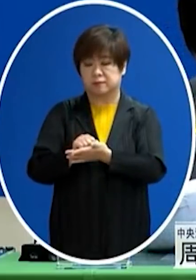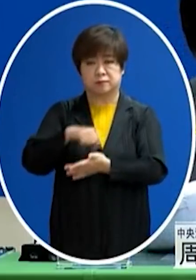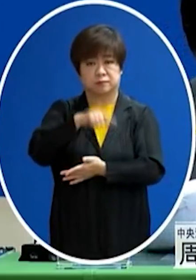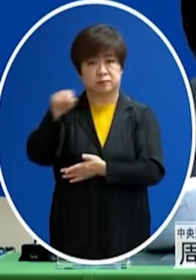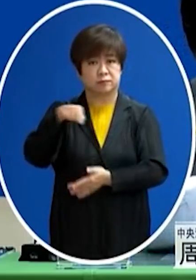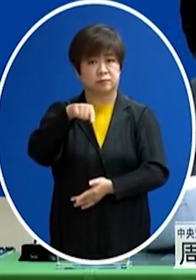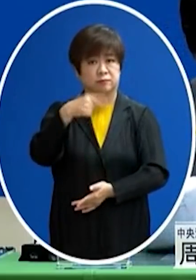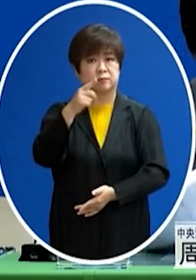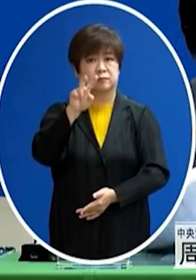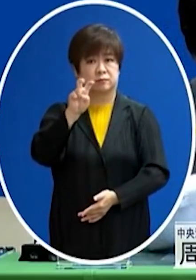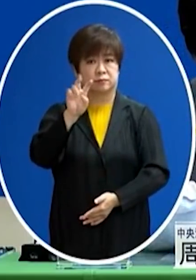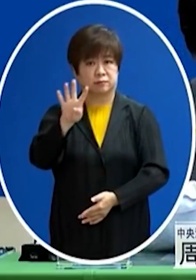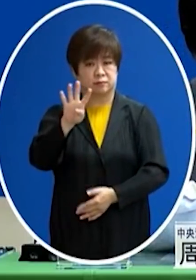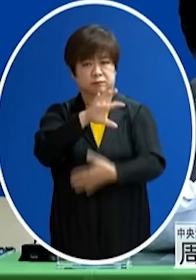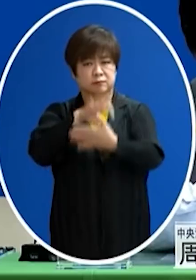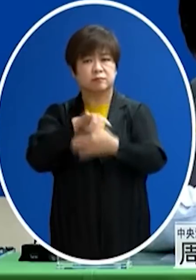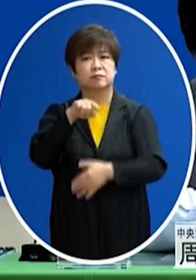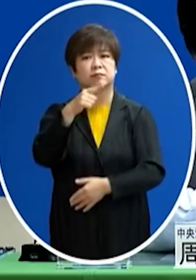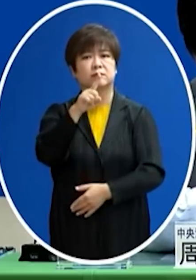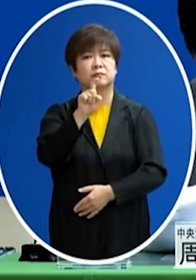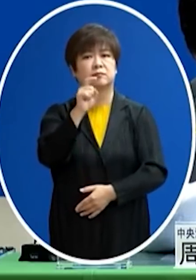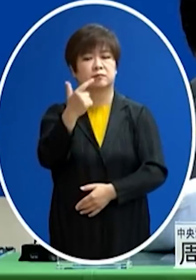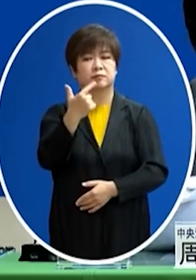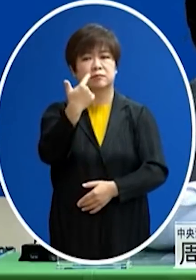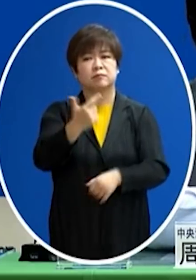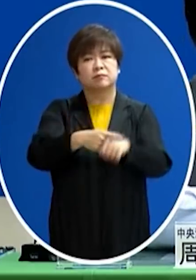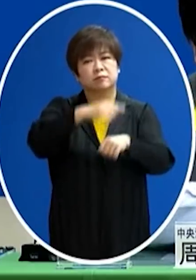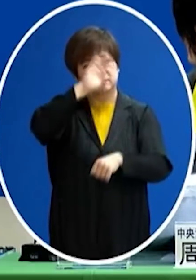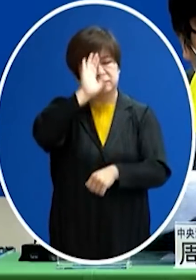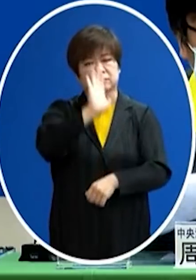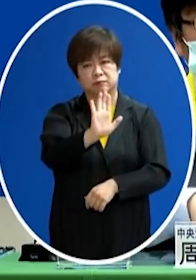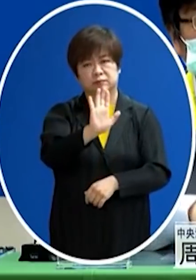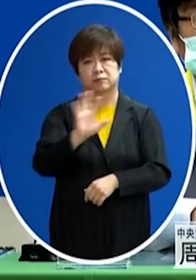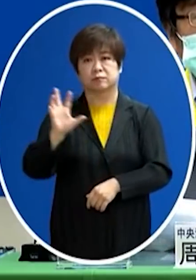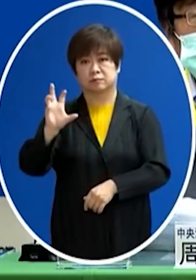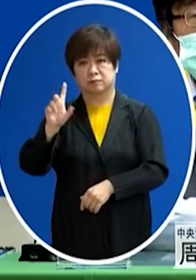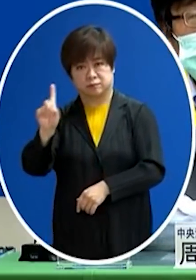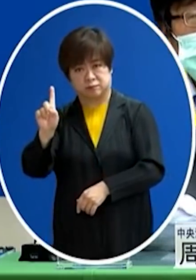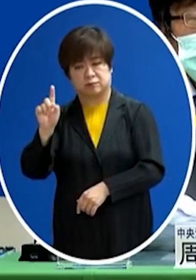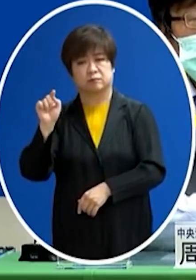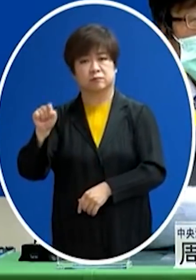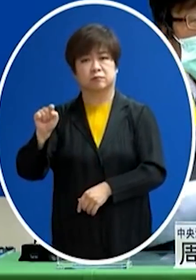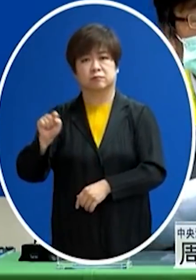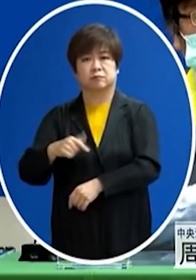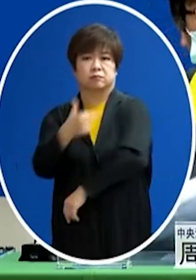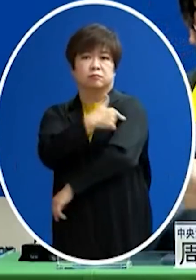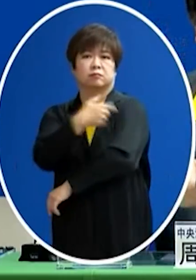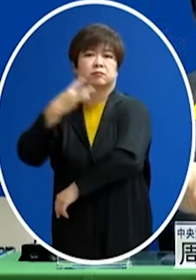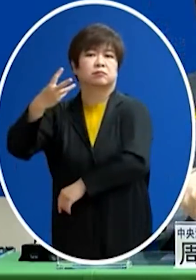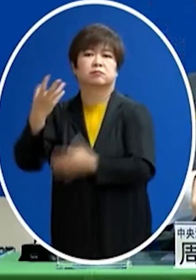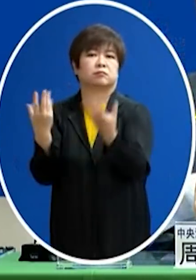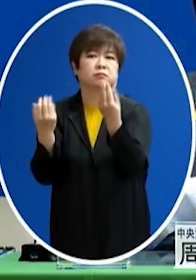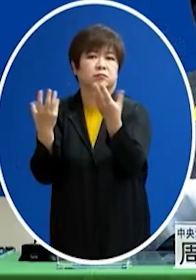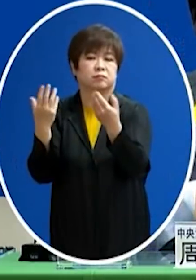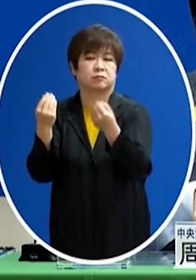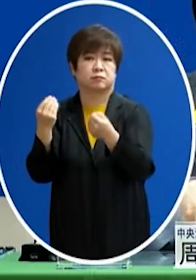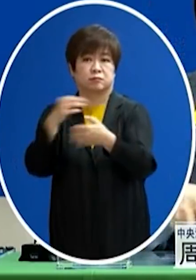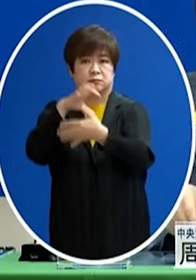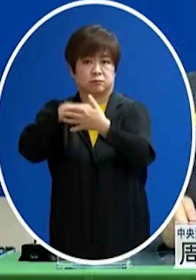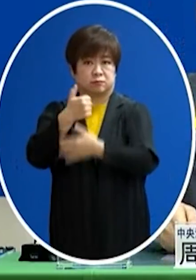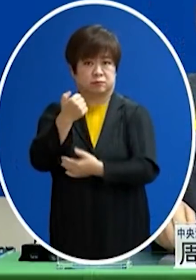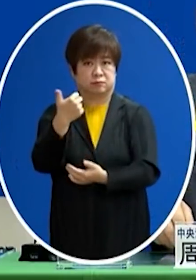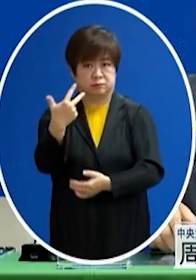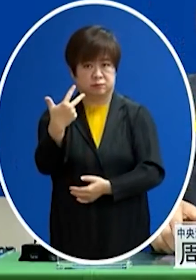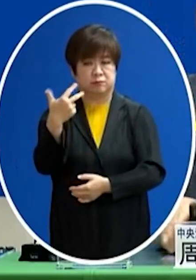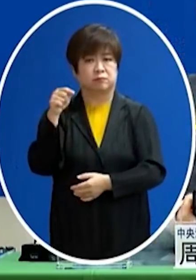分，124位当中有116位有慢性病史，81人是没有打满3剂的疫苗，其中